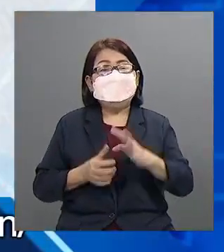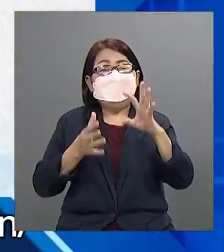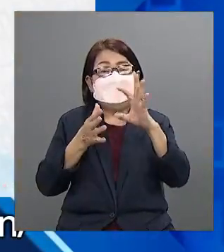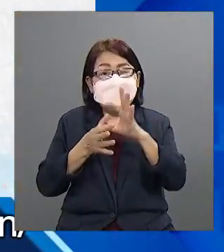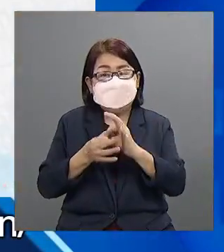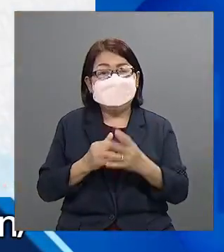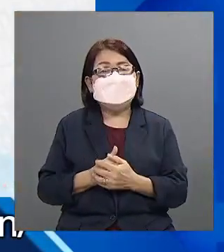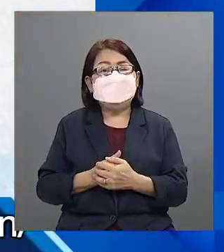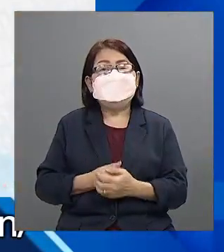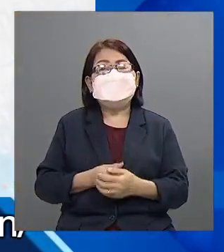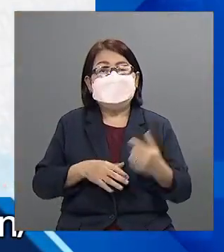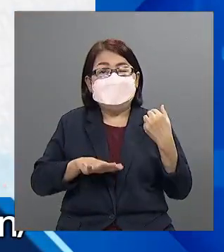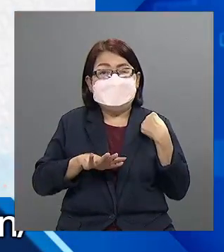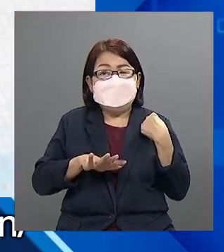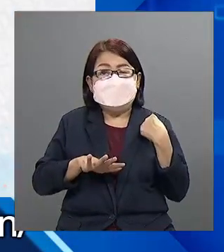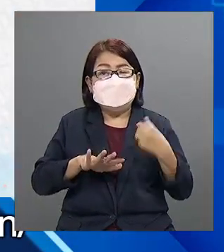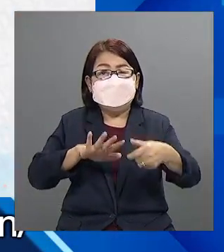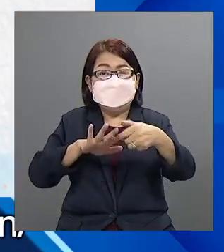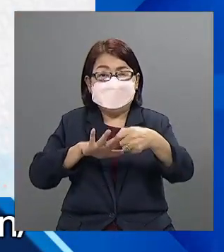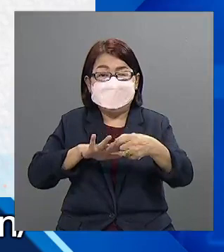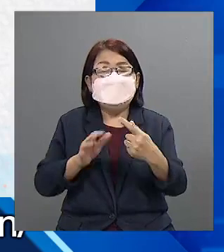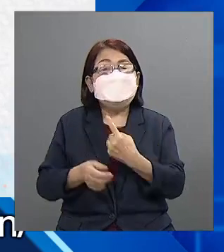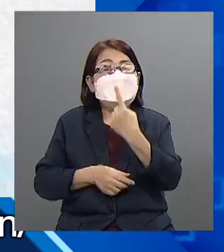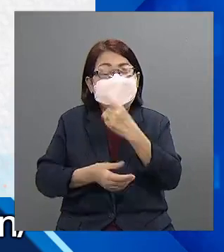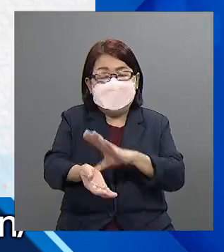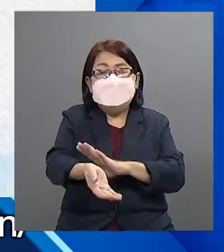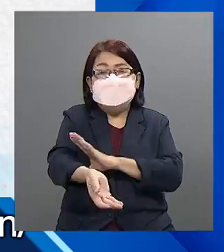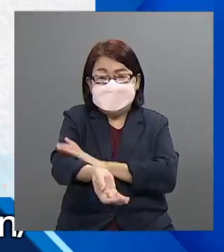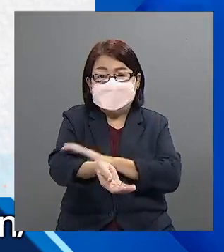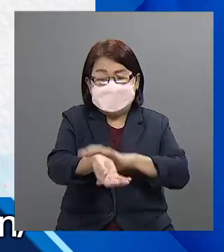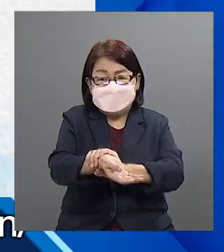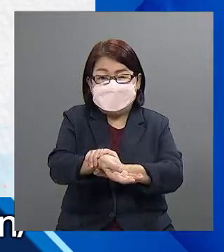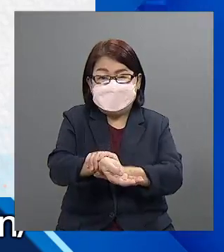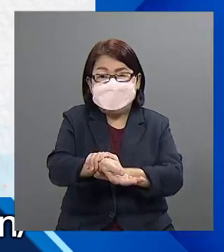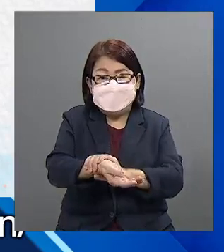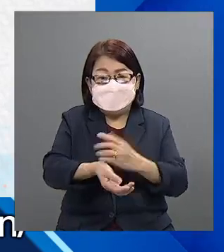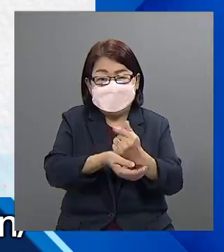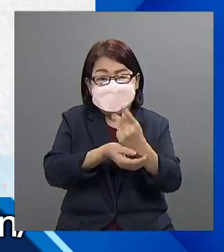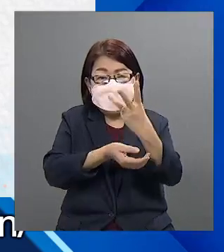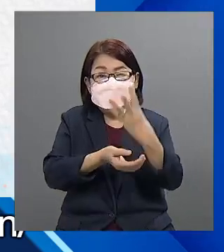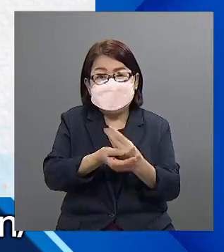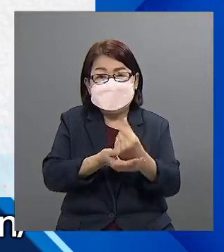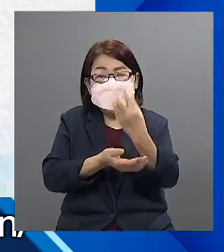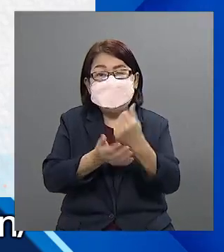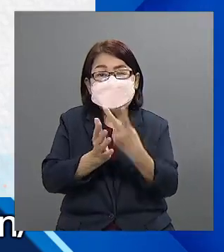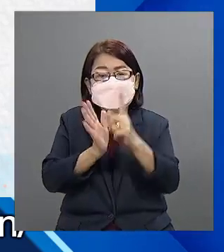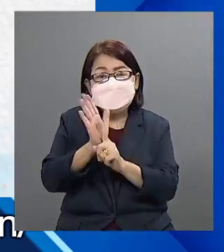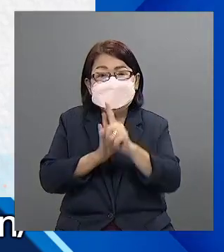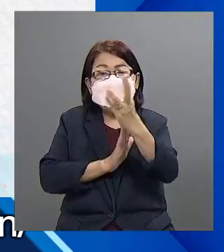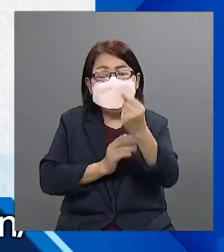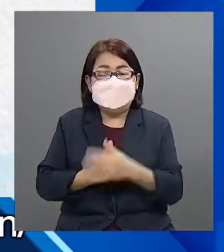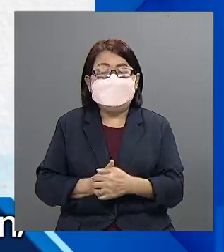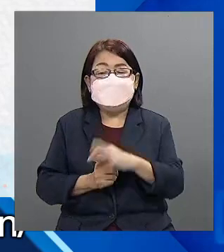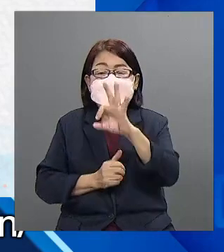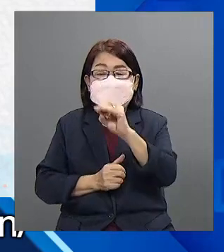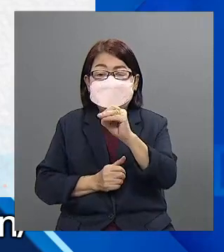ดูความดันเราต่ำหรือสูงผิดปกติหรือเปล่าก็ดูที่ค่าทั่วไปเลยค่ะ90 60เน